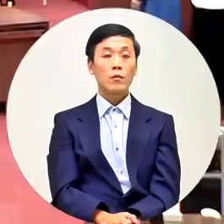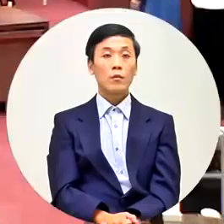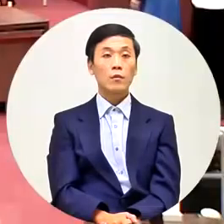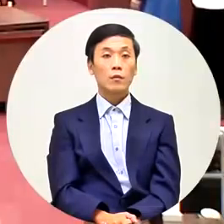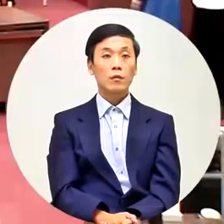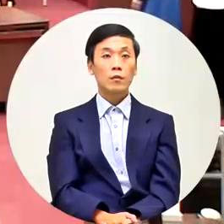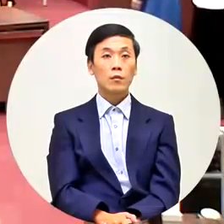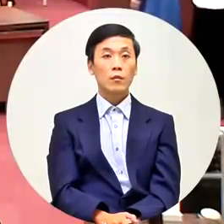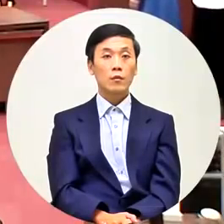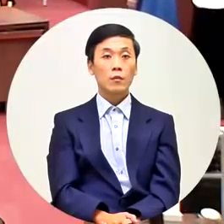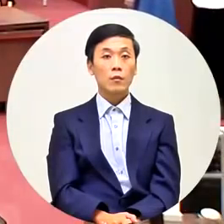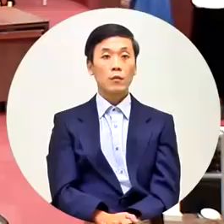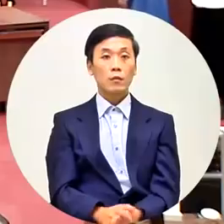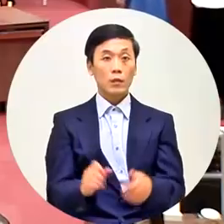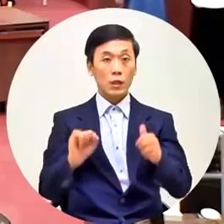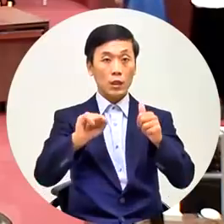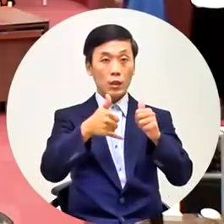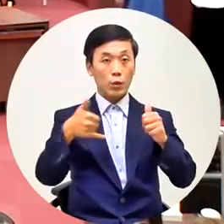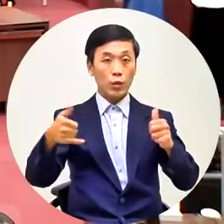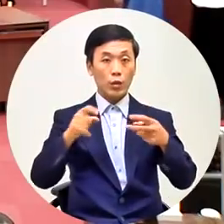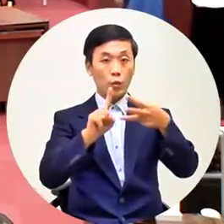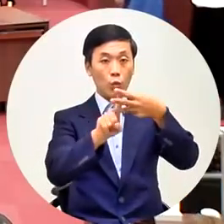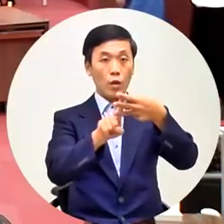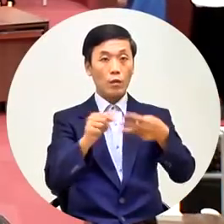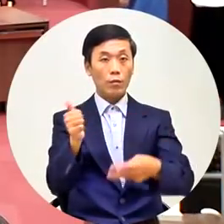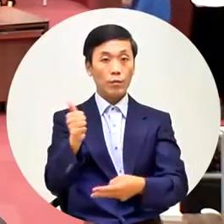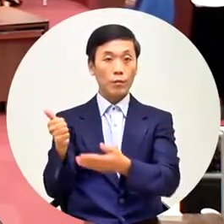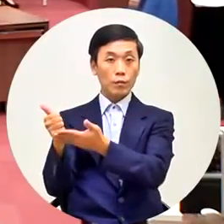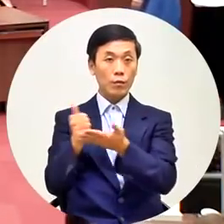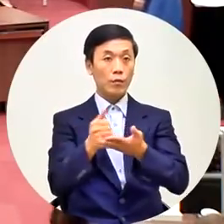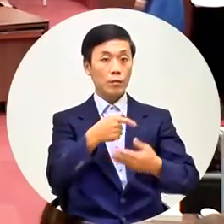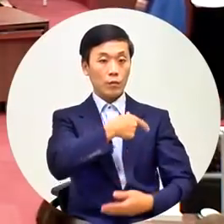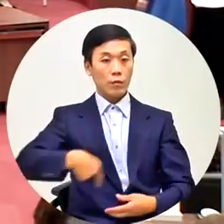请王义雄议员领取选票。